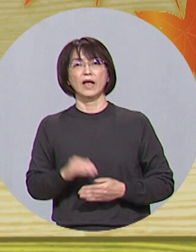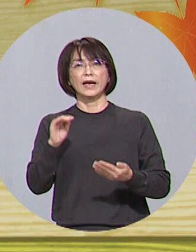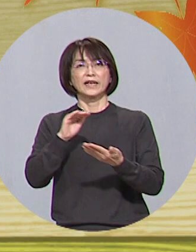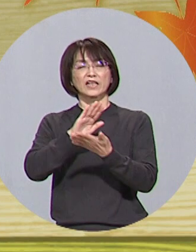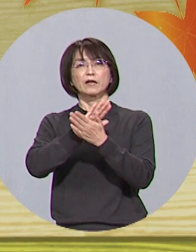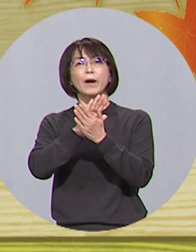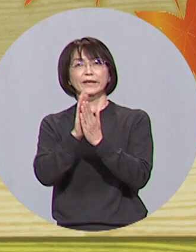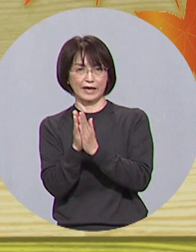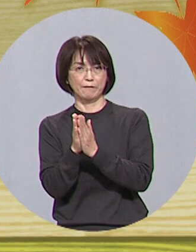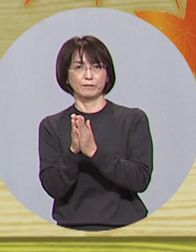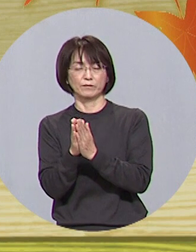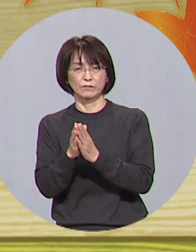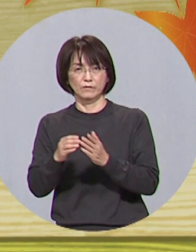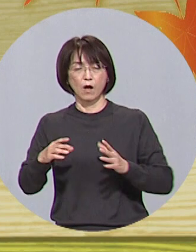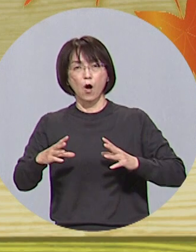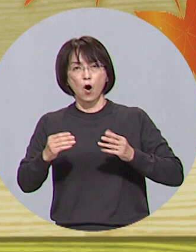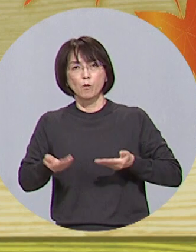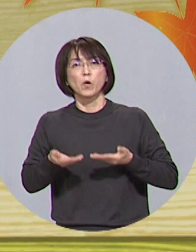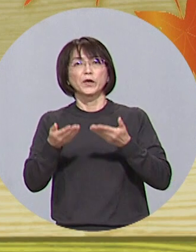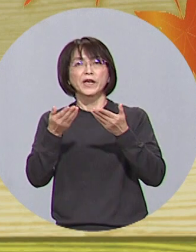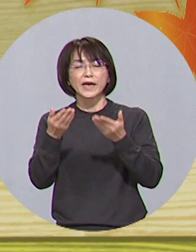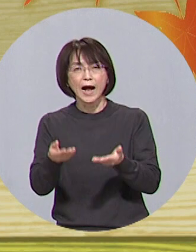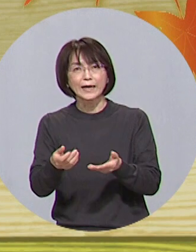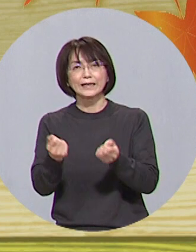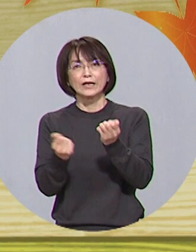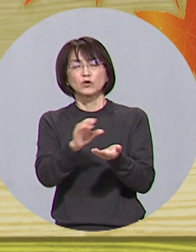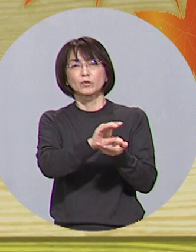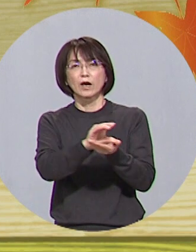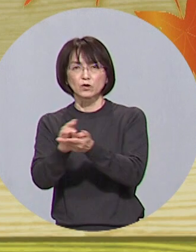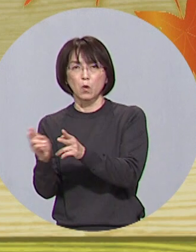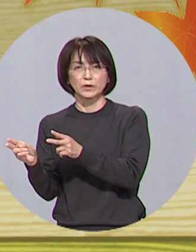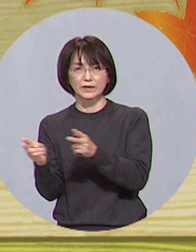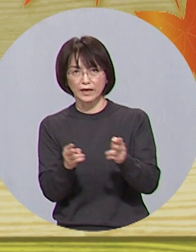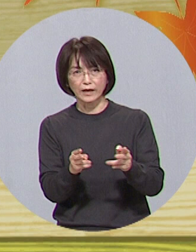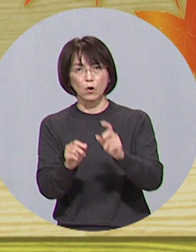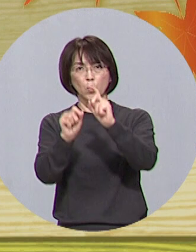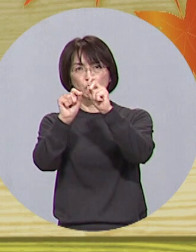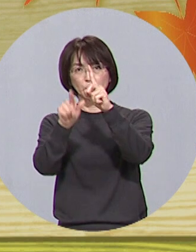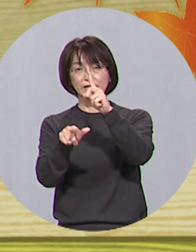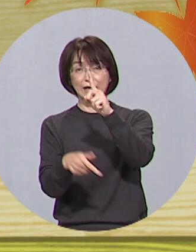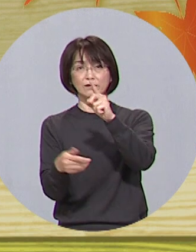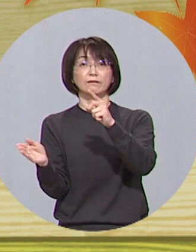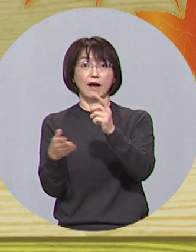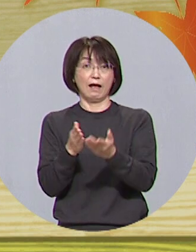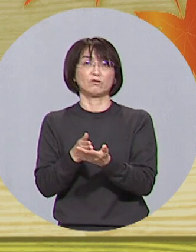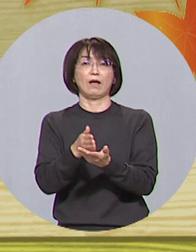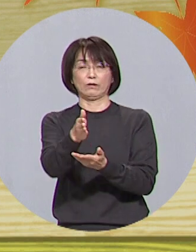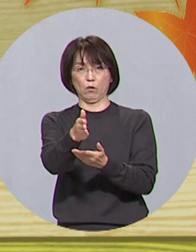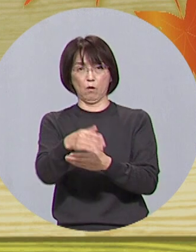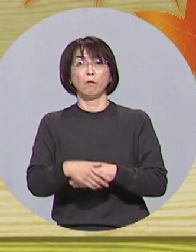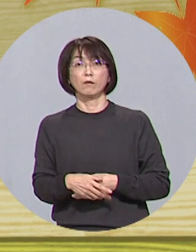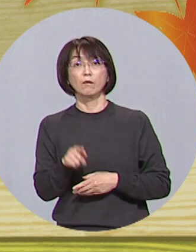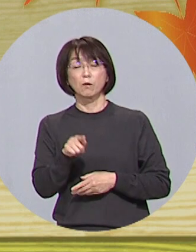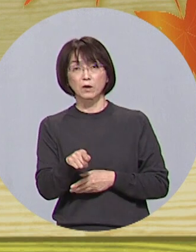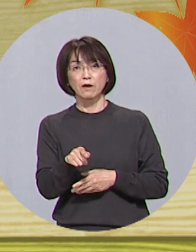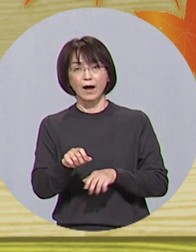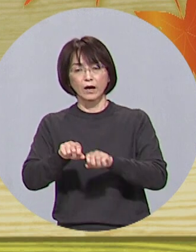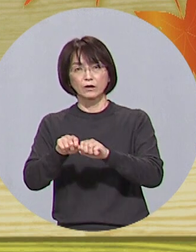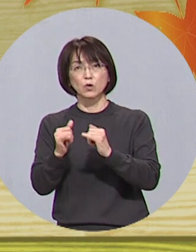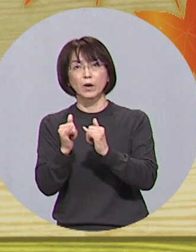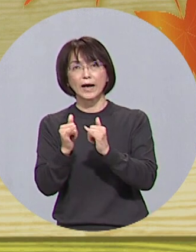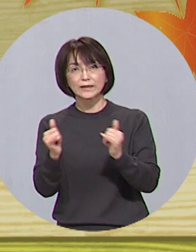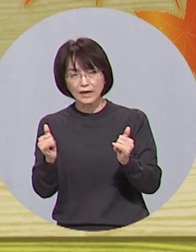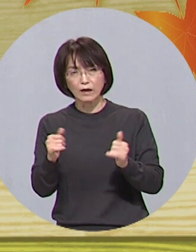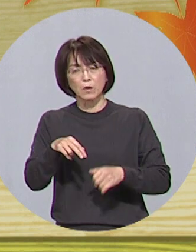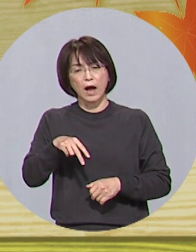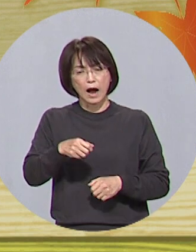埼玉県思いやり駐車場制度が今月から始まっています、この制度は障害者など歩